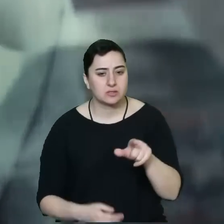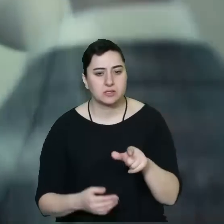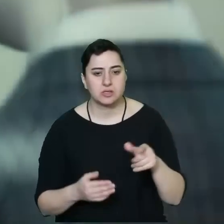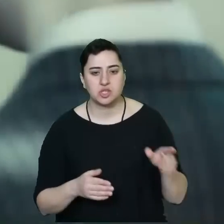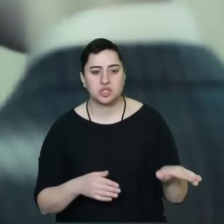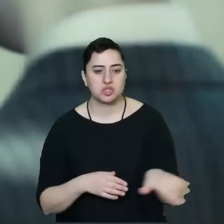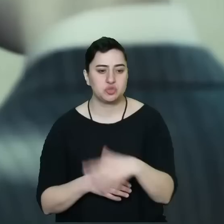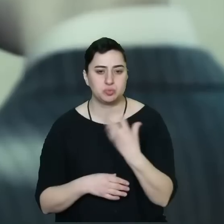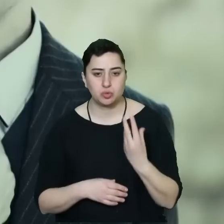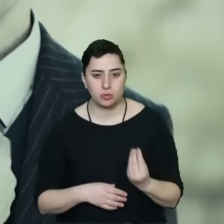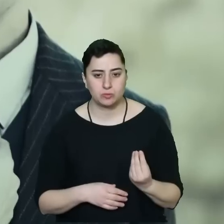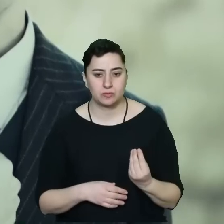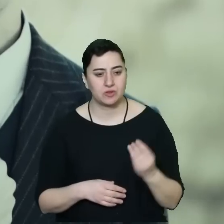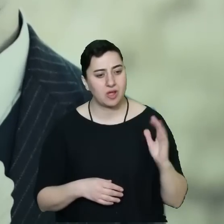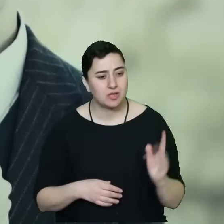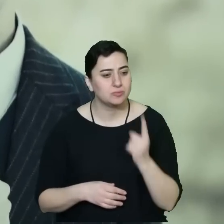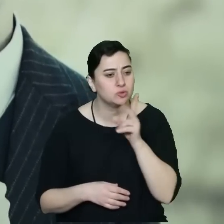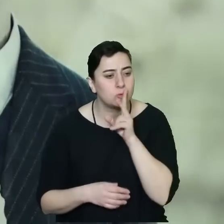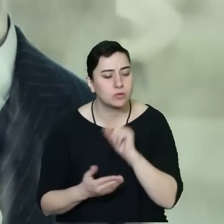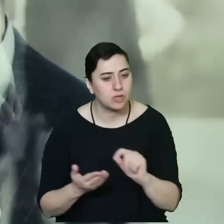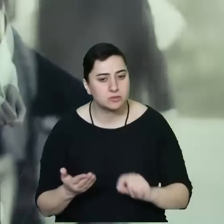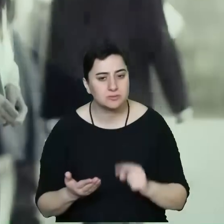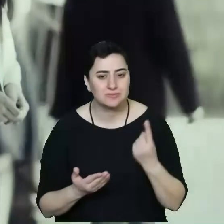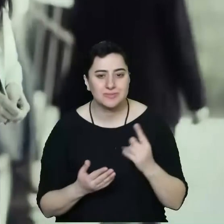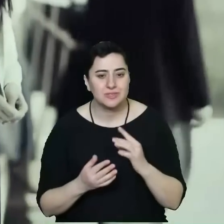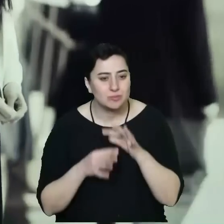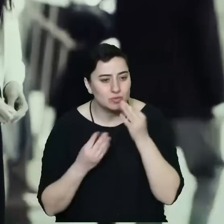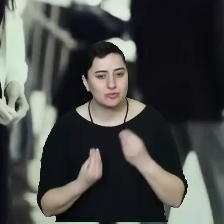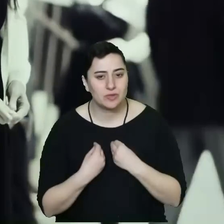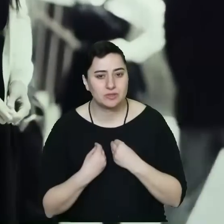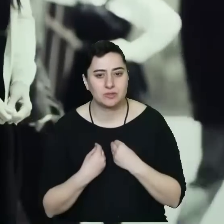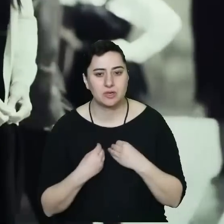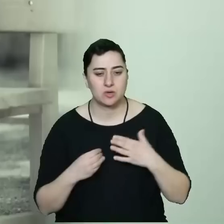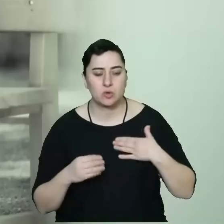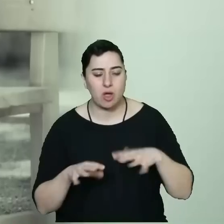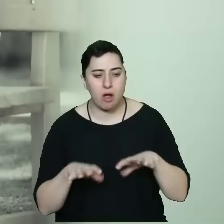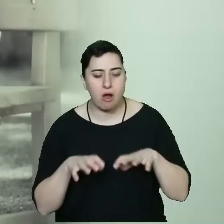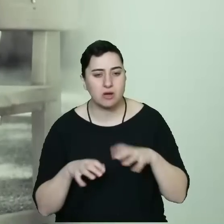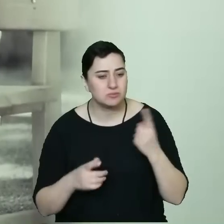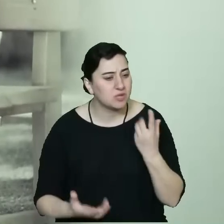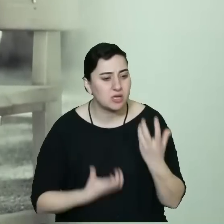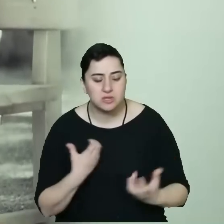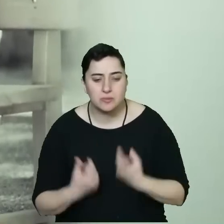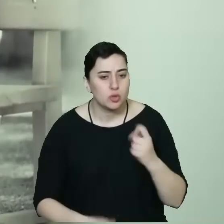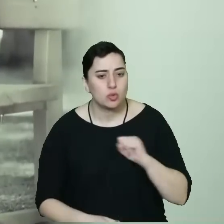geçmiş gece. Hadi bir sonuç yaz, bir teselli uzat. Göğüs ağrılarına, çırpınışlara, korkulara ve